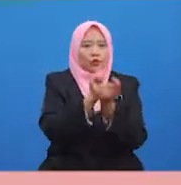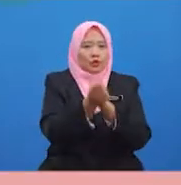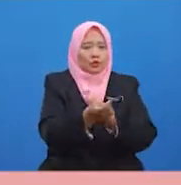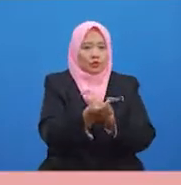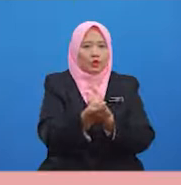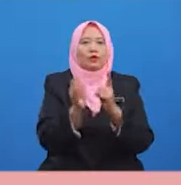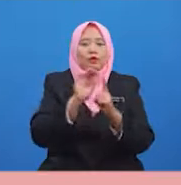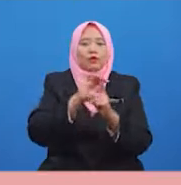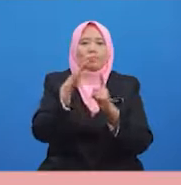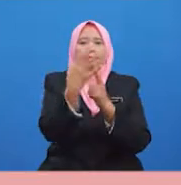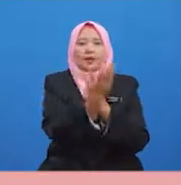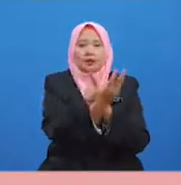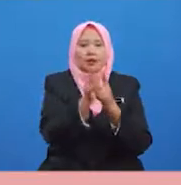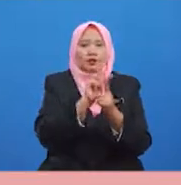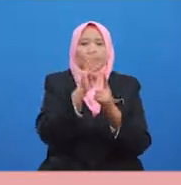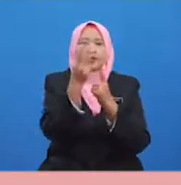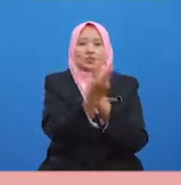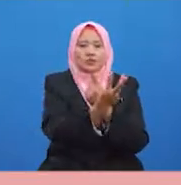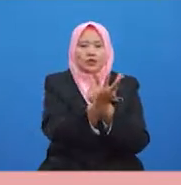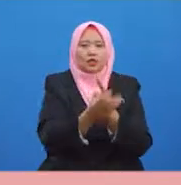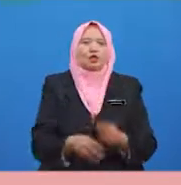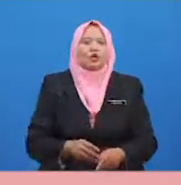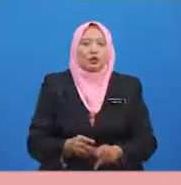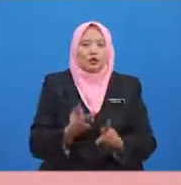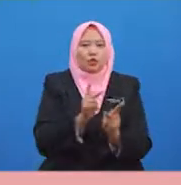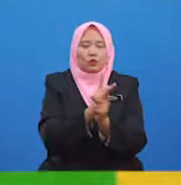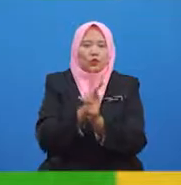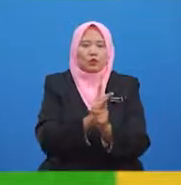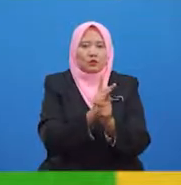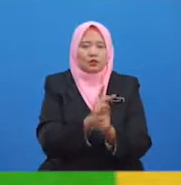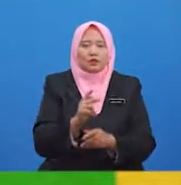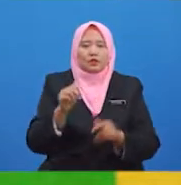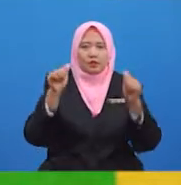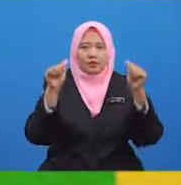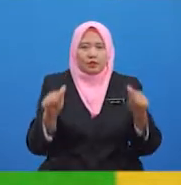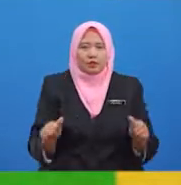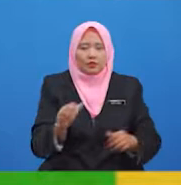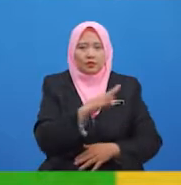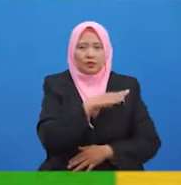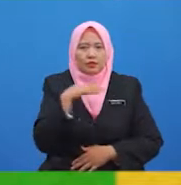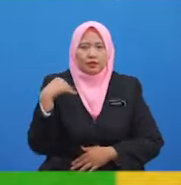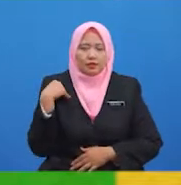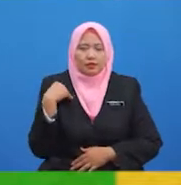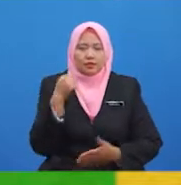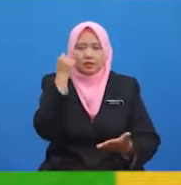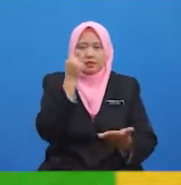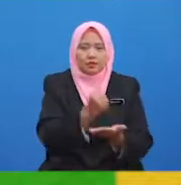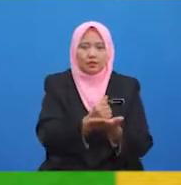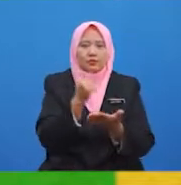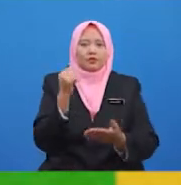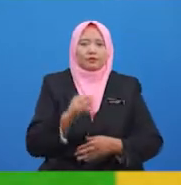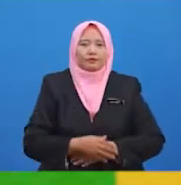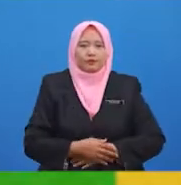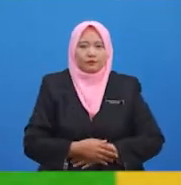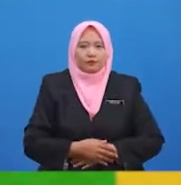kebajikan, perkongsian, ejen dan jaminan. InsyaAllah, selesai pelajaran kita hari